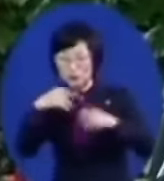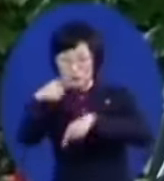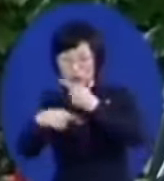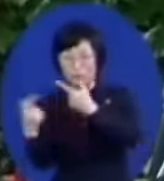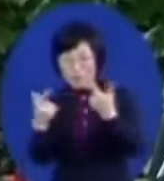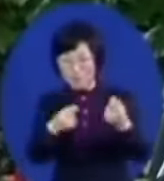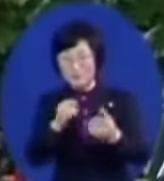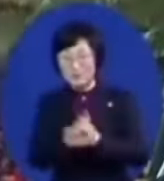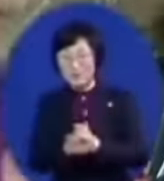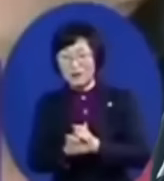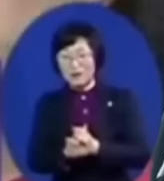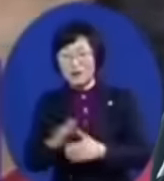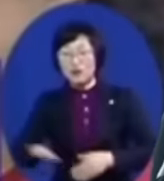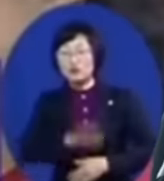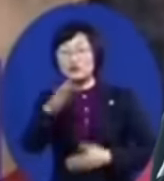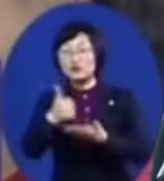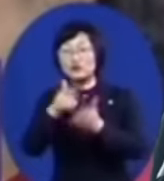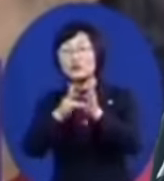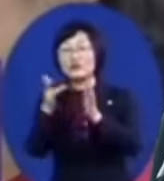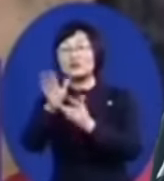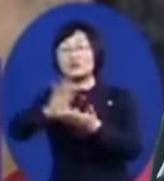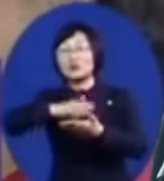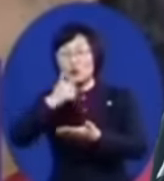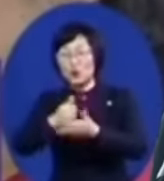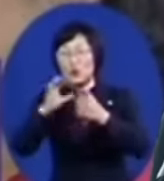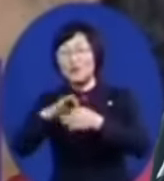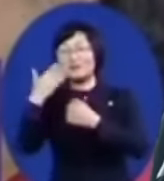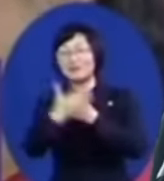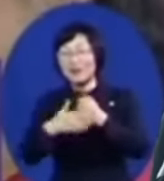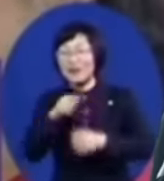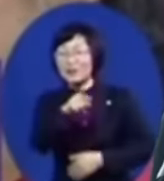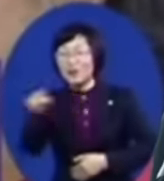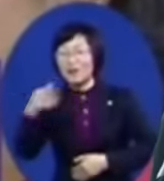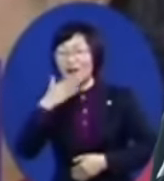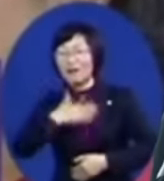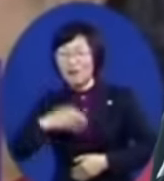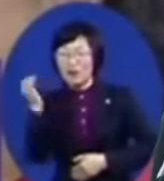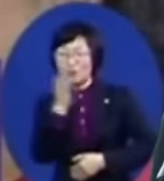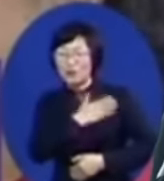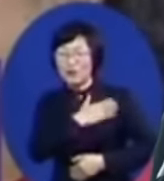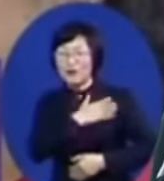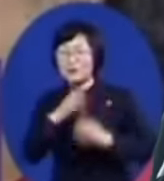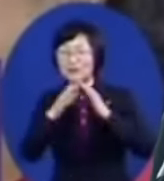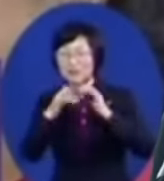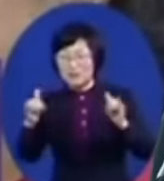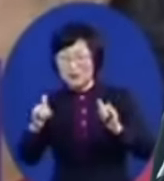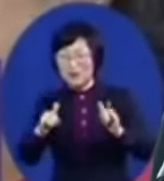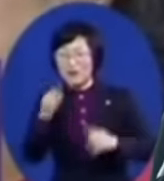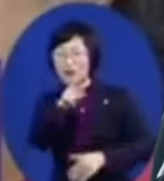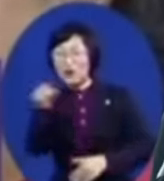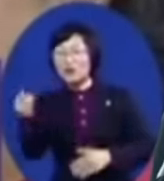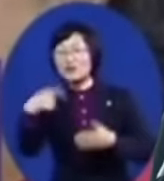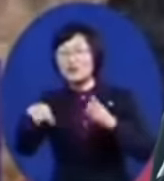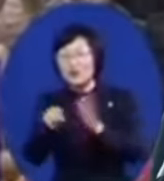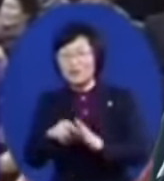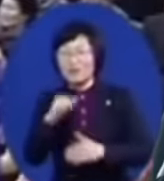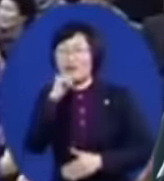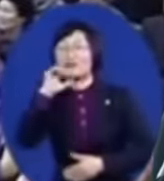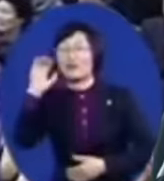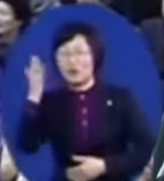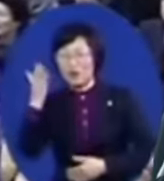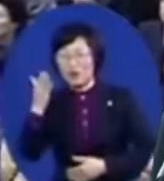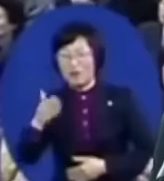읽어보십시다. 우리 주 예수 그리스도의 은혜를 너희가 알거니와 부요하신 이로서 너희를 위하여 가난하게 되심은